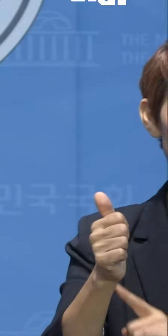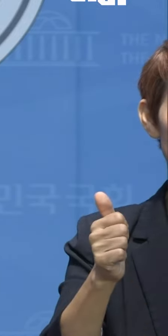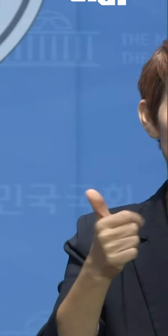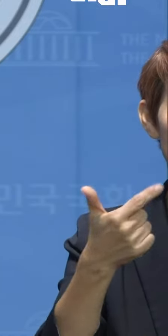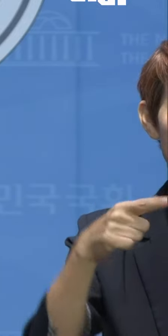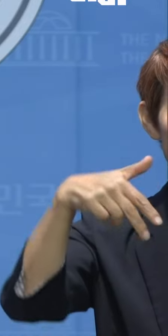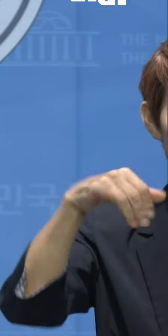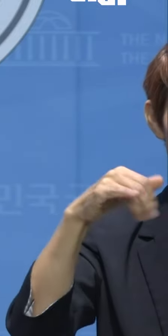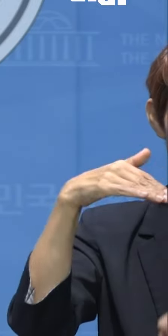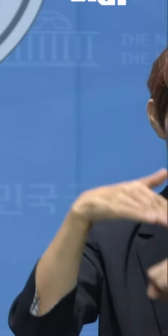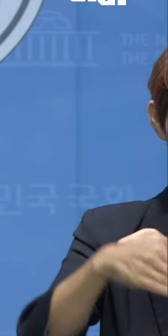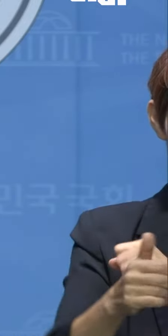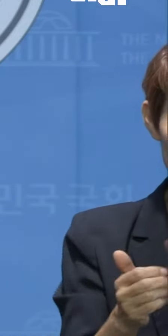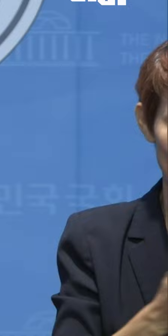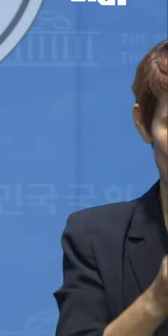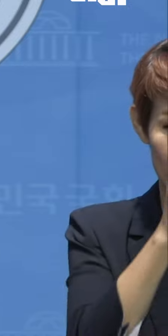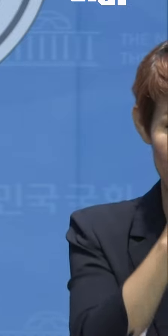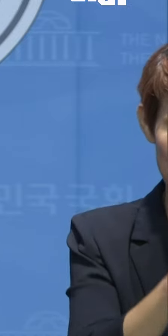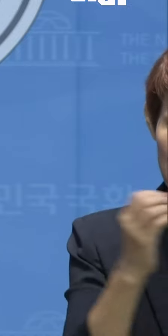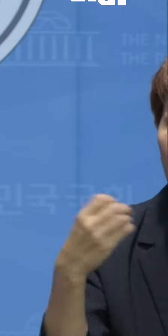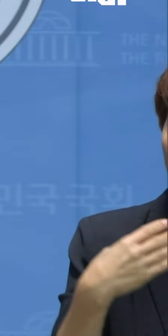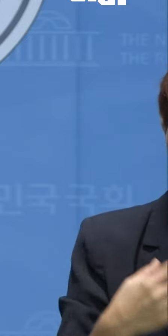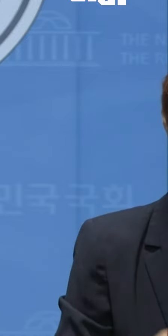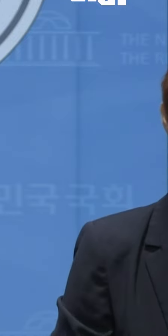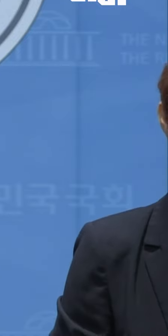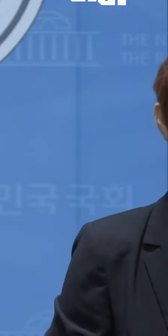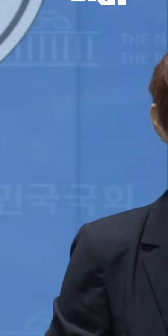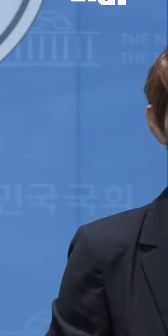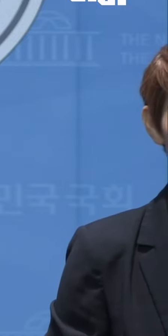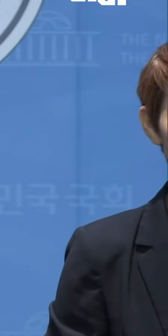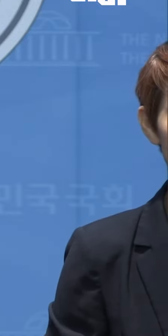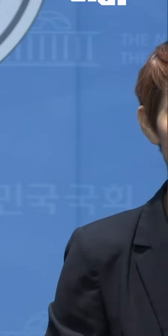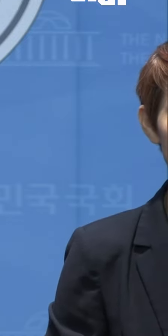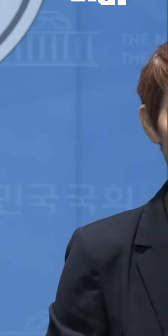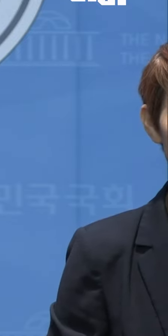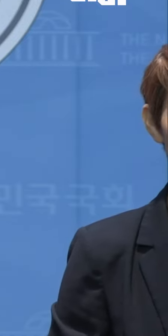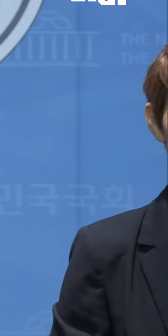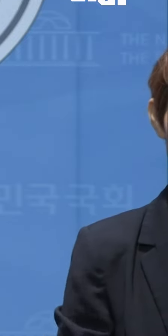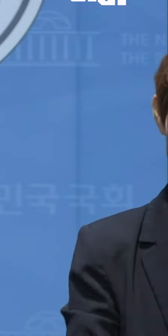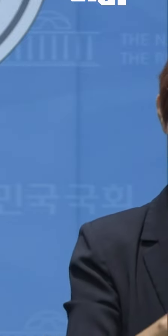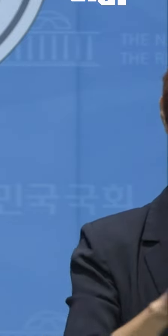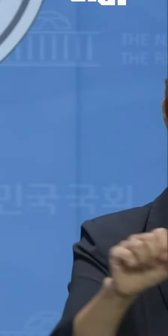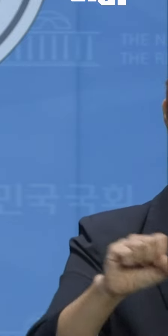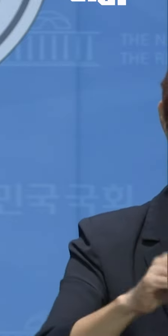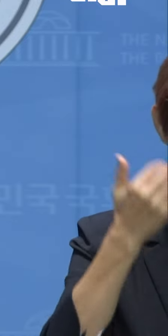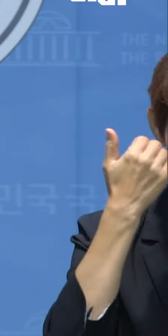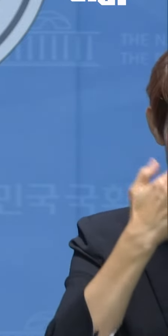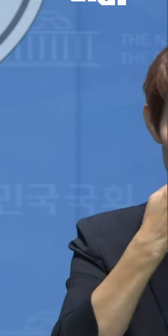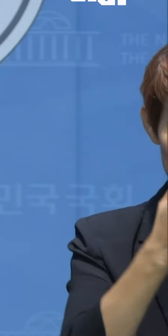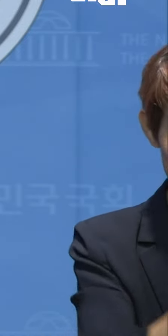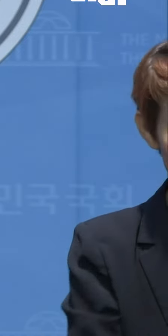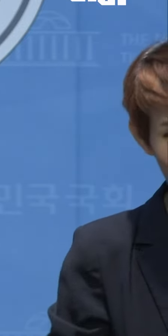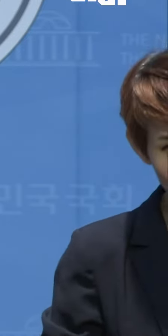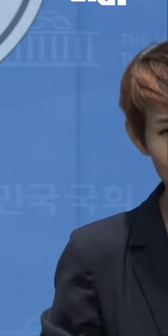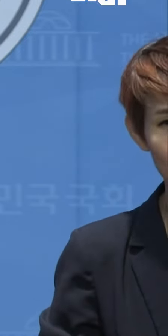있다고 말했는데 괴담으로 나치식 선동을 계속하고 있는 것은